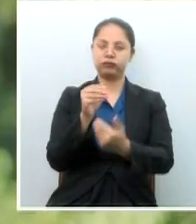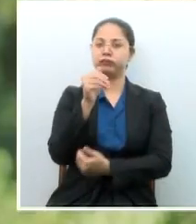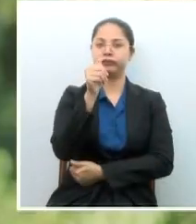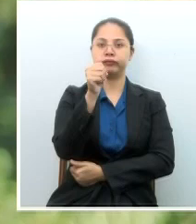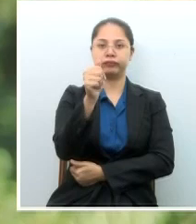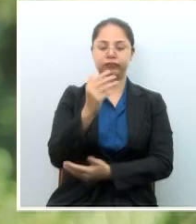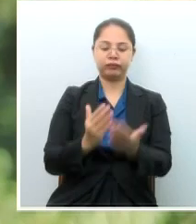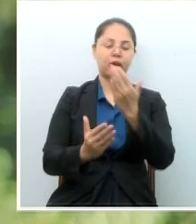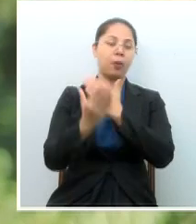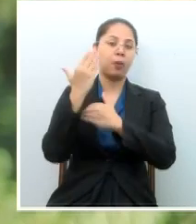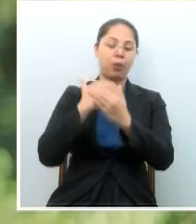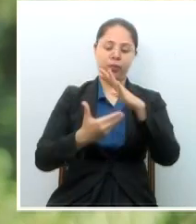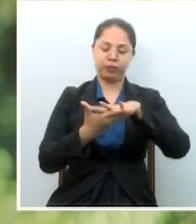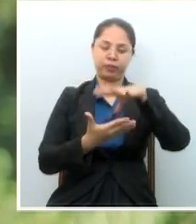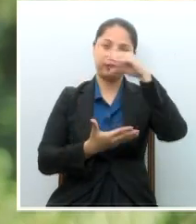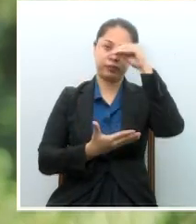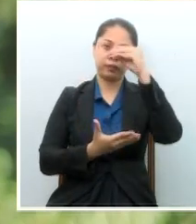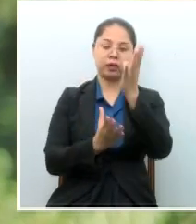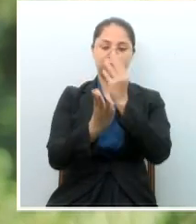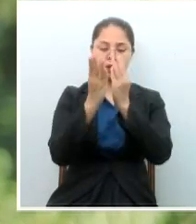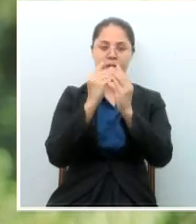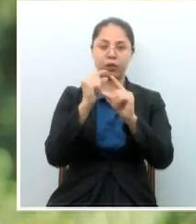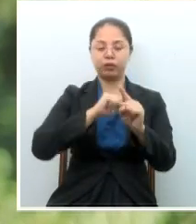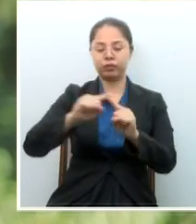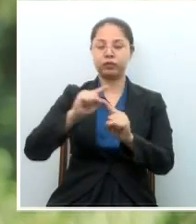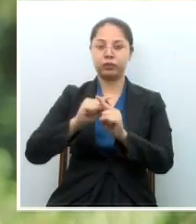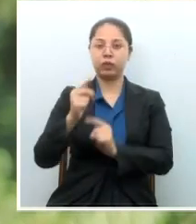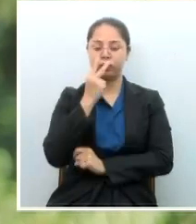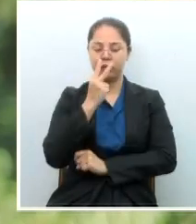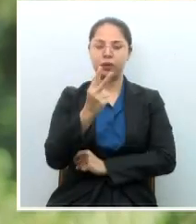ในวิชาประวัติศาสตร์นะครับผมได้รับความรู้เป็นอย่างมากครับในวิชาประวัติศ